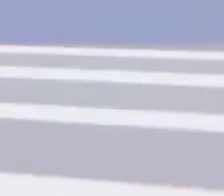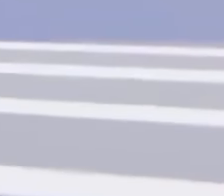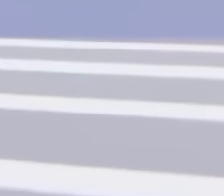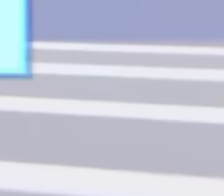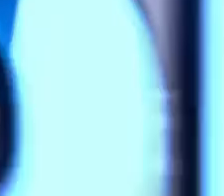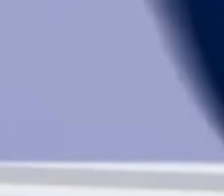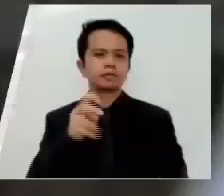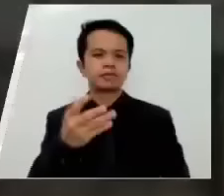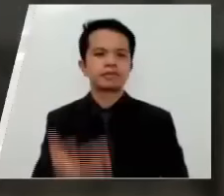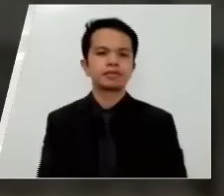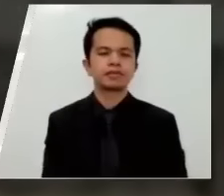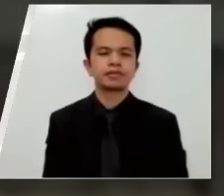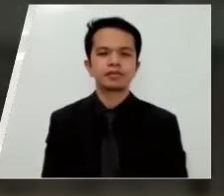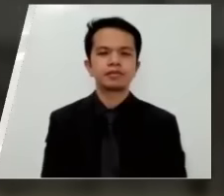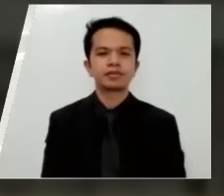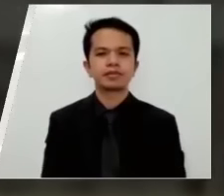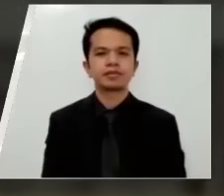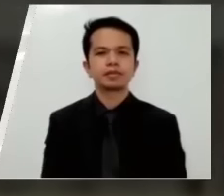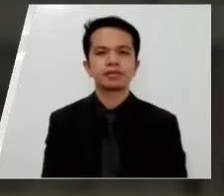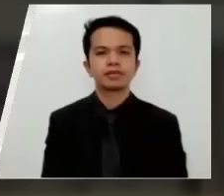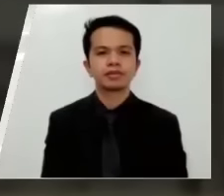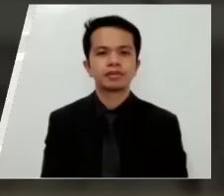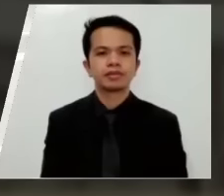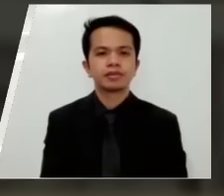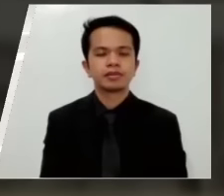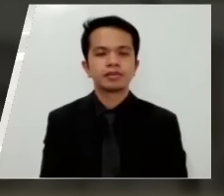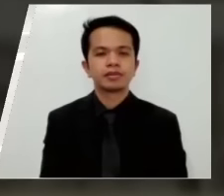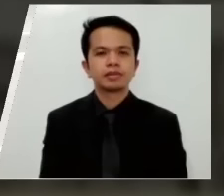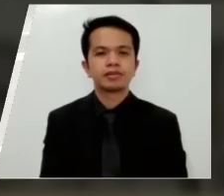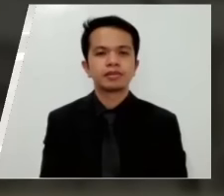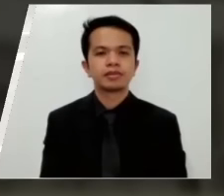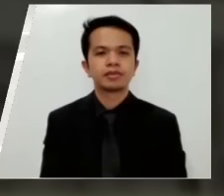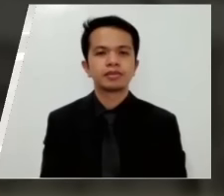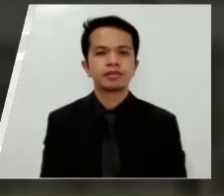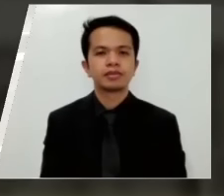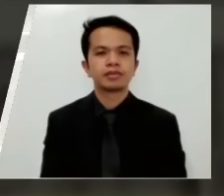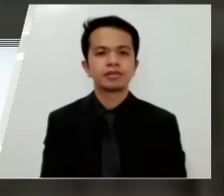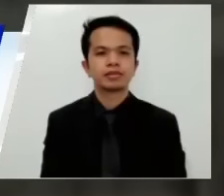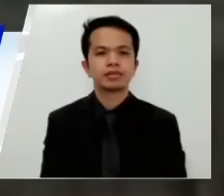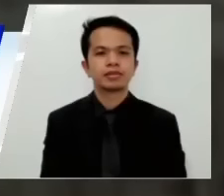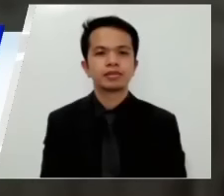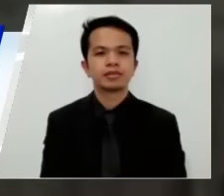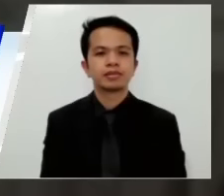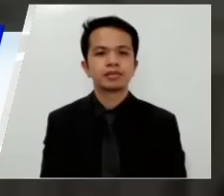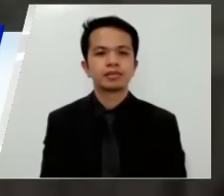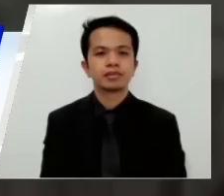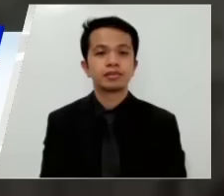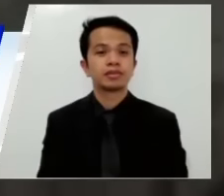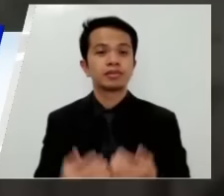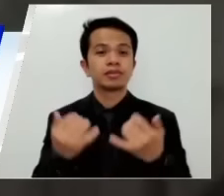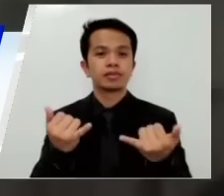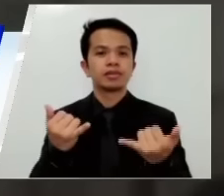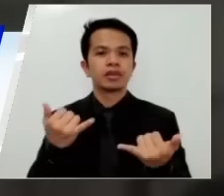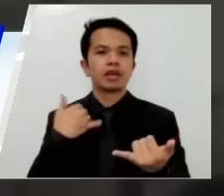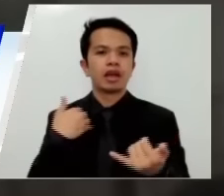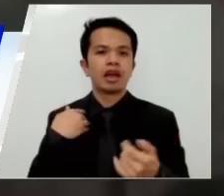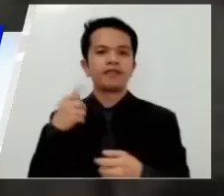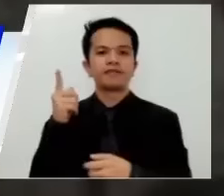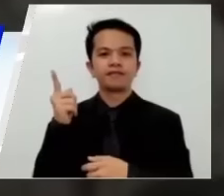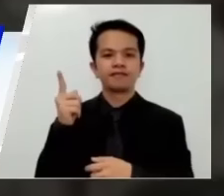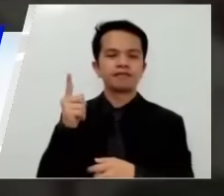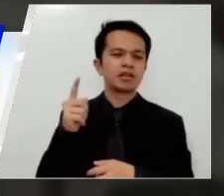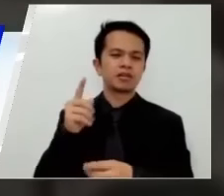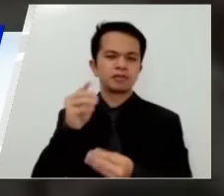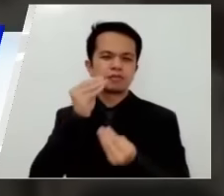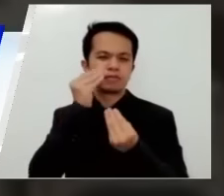si Sandra Giraldo. Nakatanggap ng pagtitiyak ang Department of Foreign Affairs na